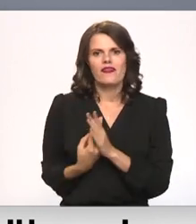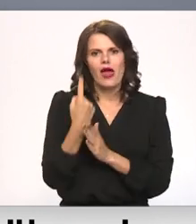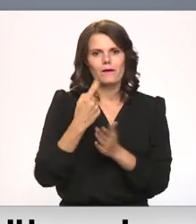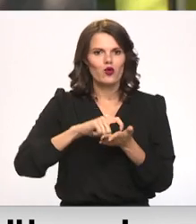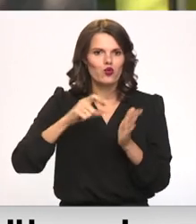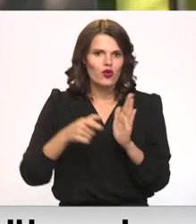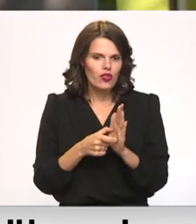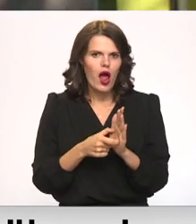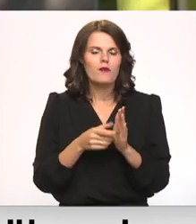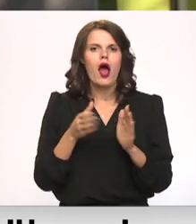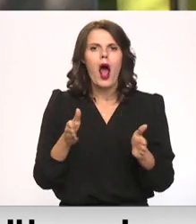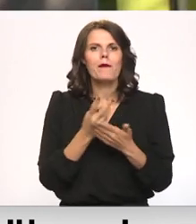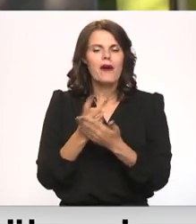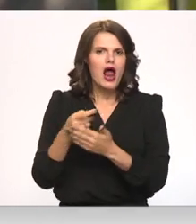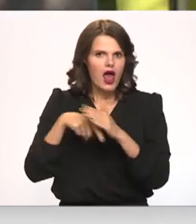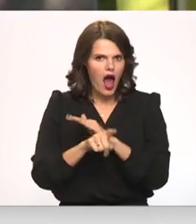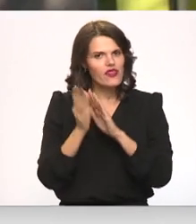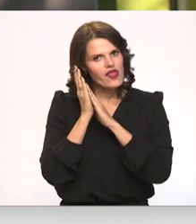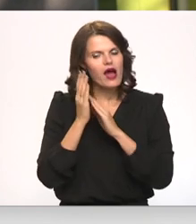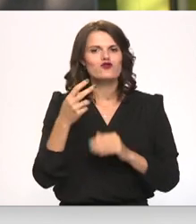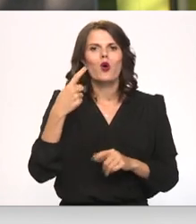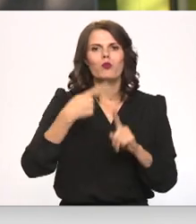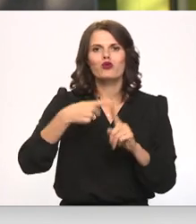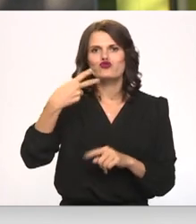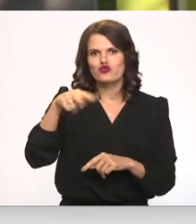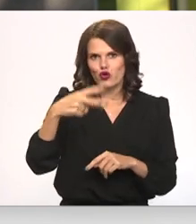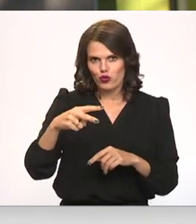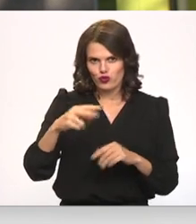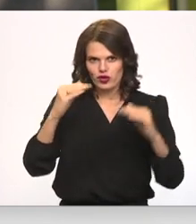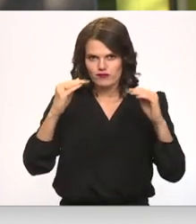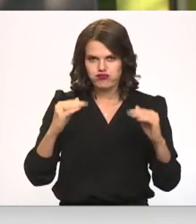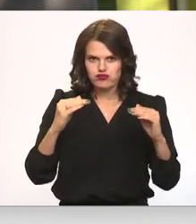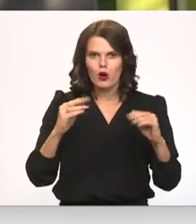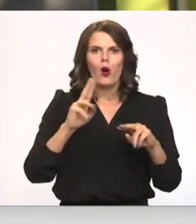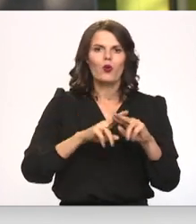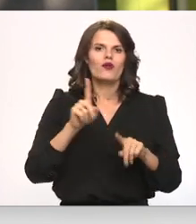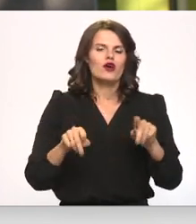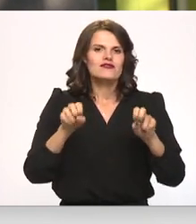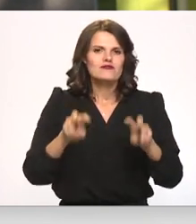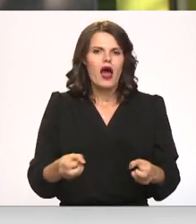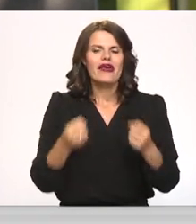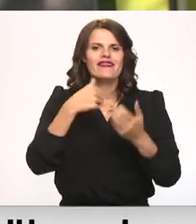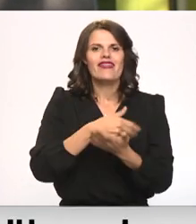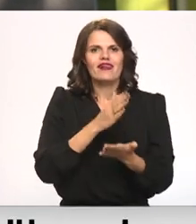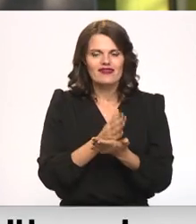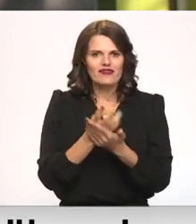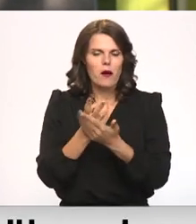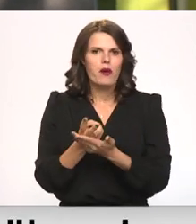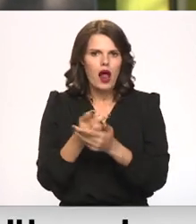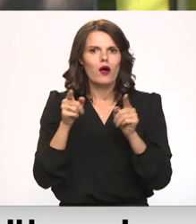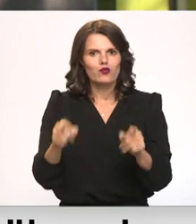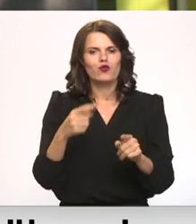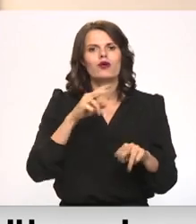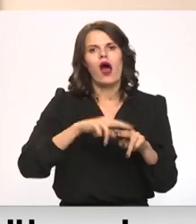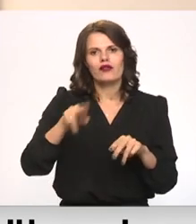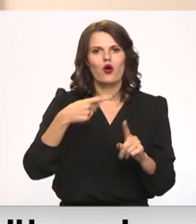telpās. Palātās 20 grādi. Un dažādās specifiskās palātās, kā intensīvās terapijas palātas, tur